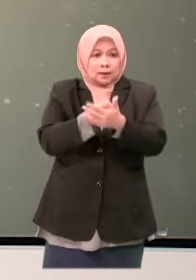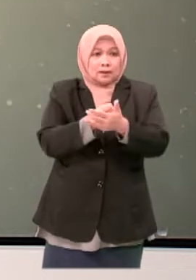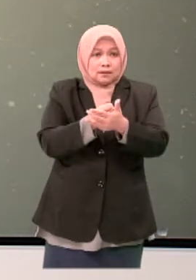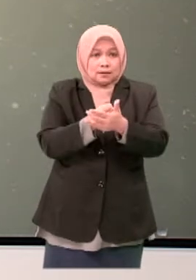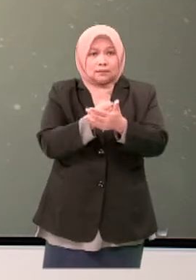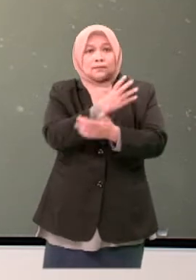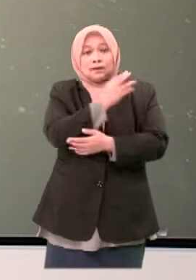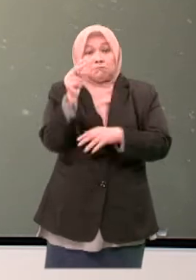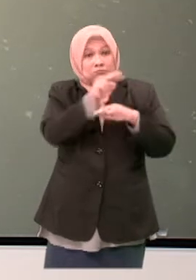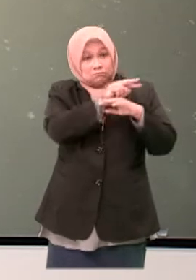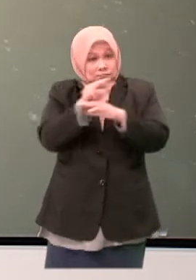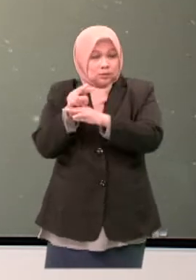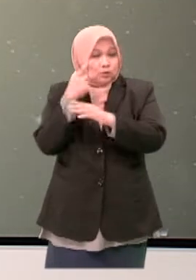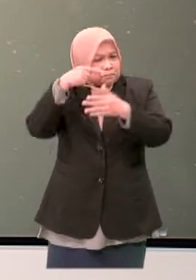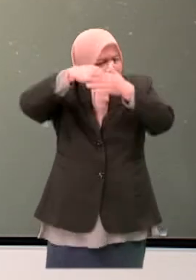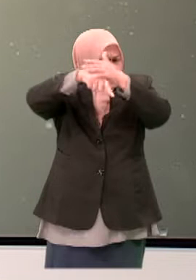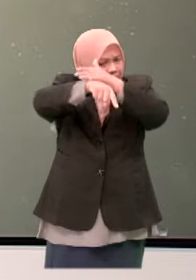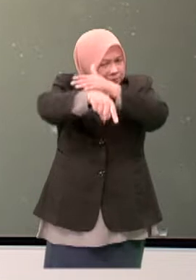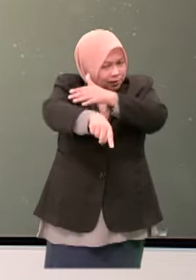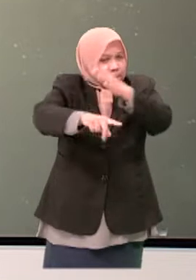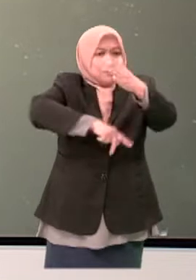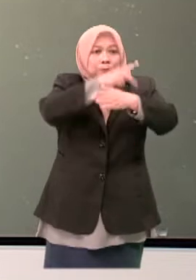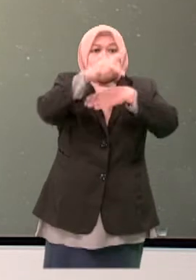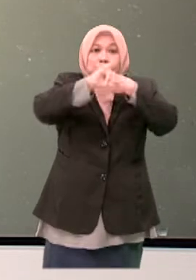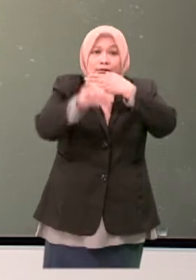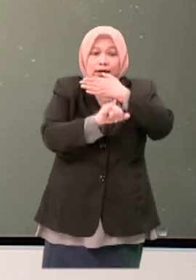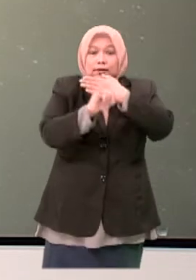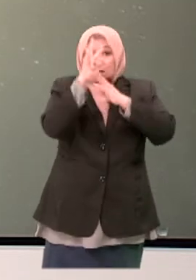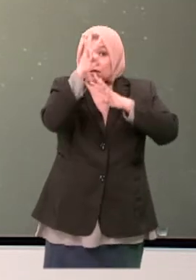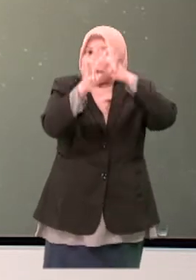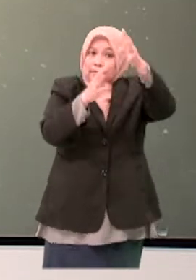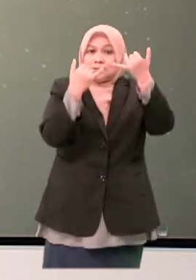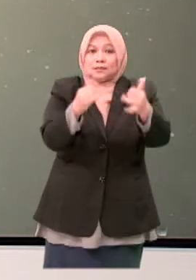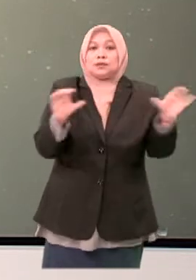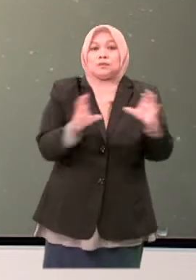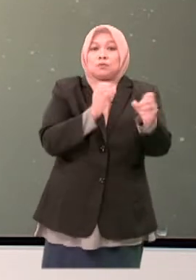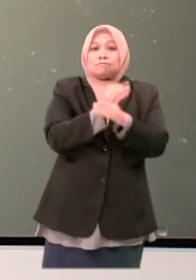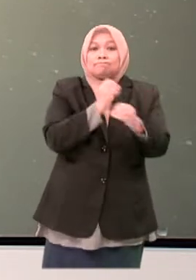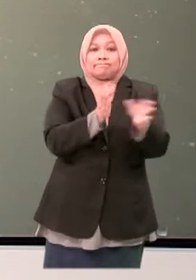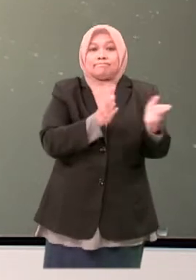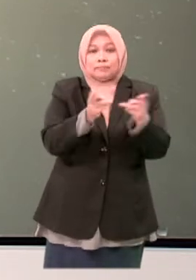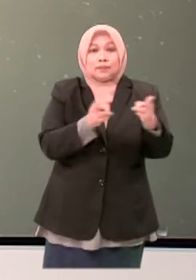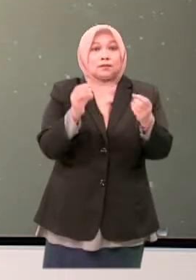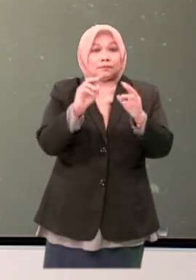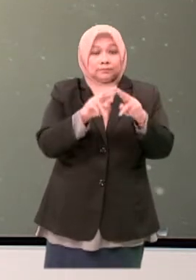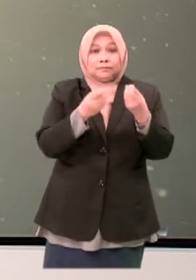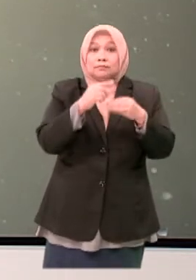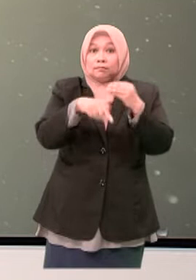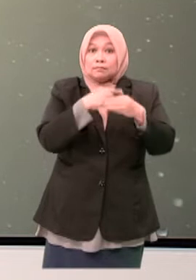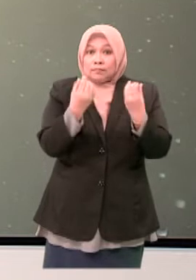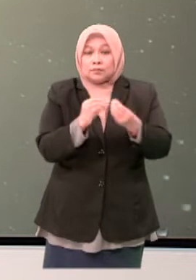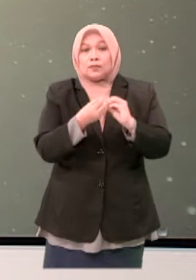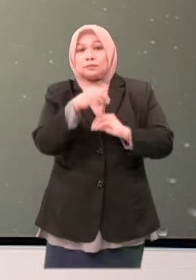selain membawa penonton mendalami sebuah projek inovasi yang sedang diusahakannya. Episod yang membawa kita ke